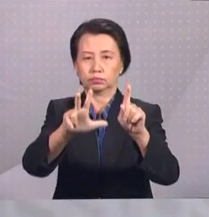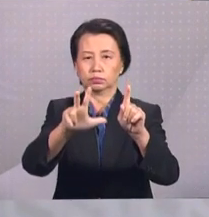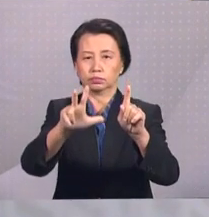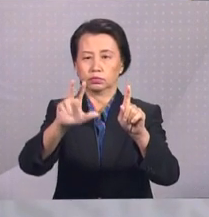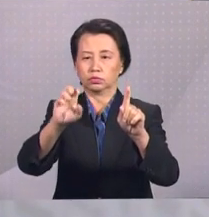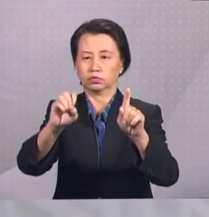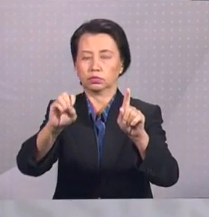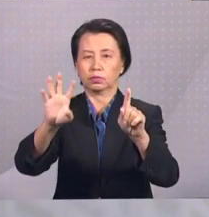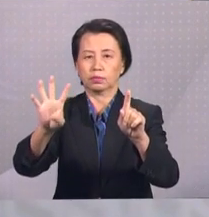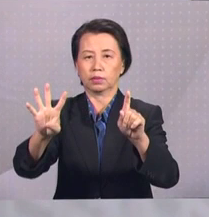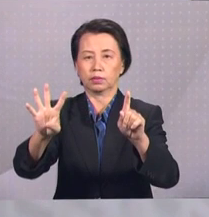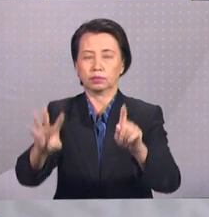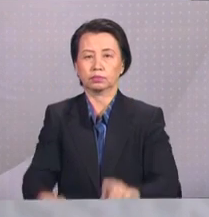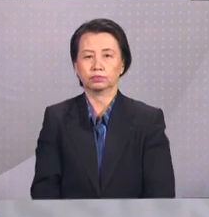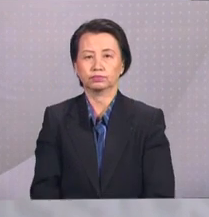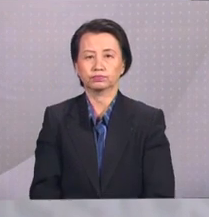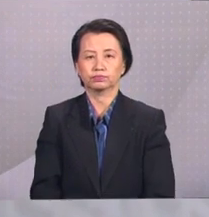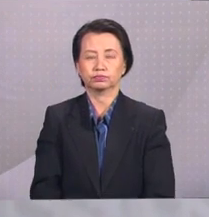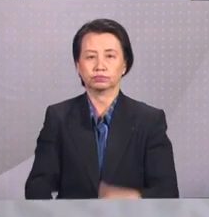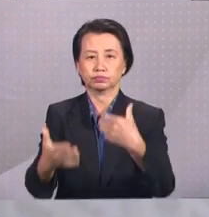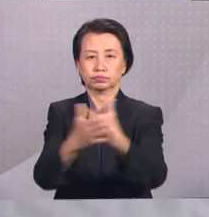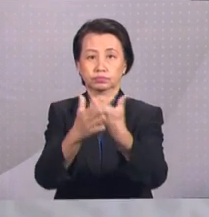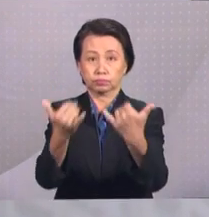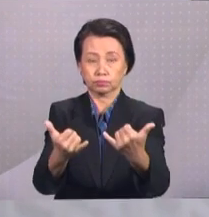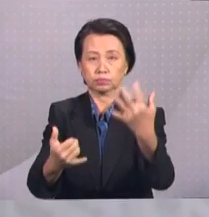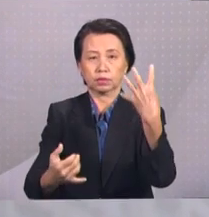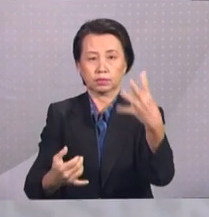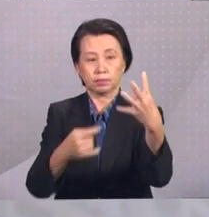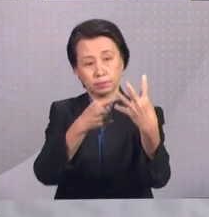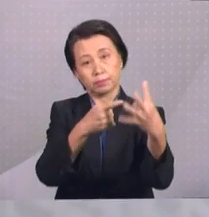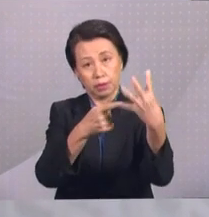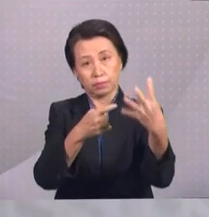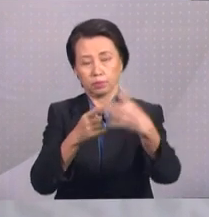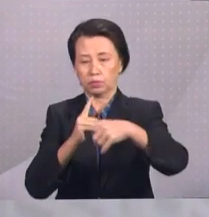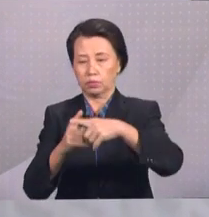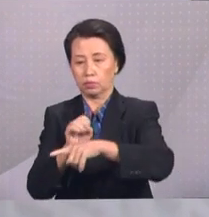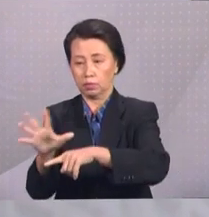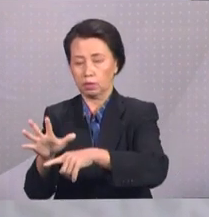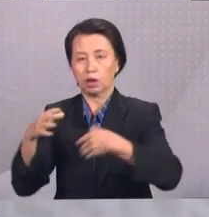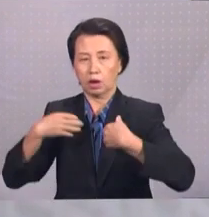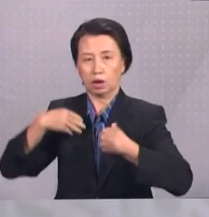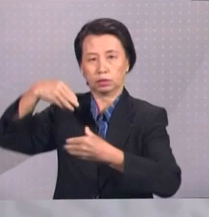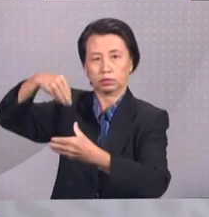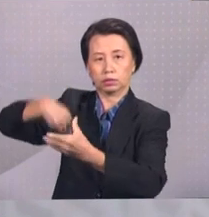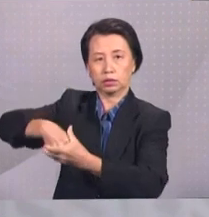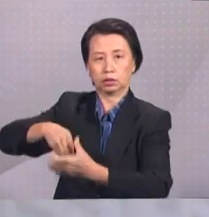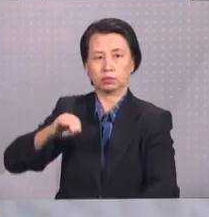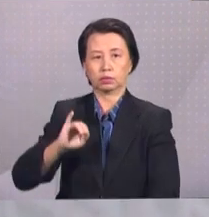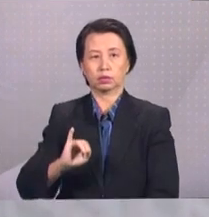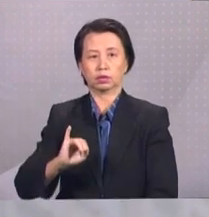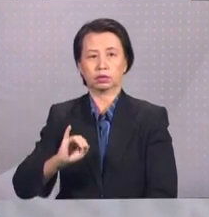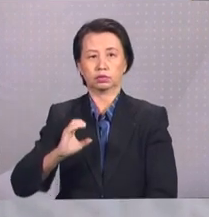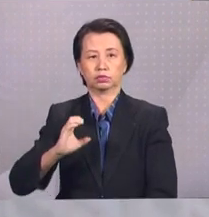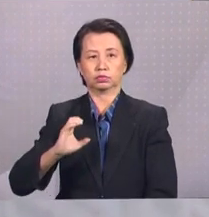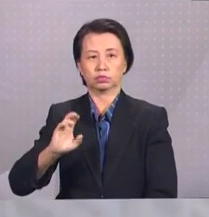1340 cc sehingga kini selama 14q spotify 19 sedang dirawat di unit perawatan rapi